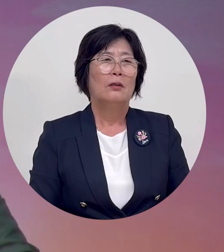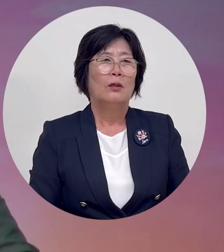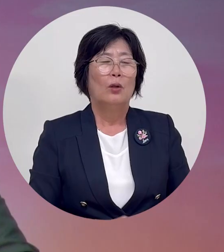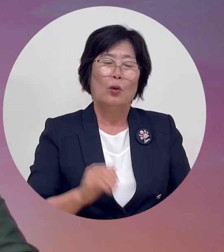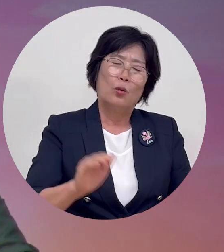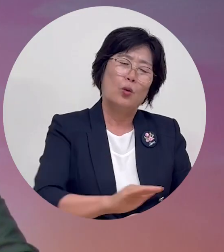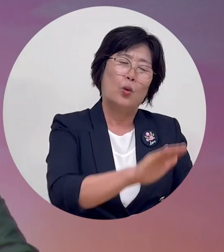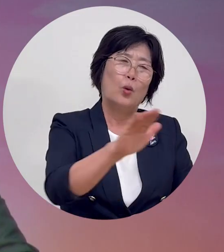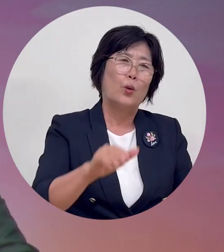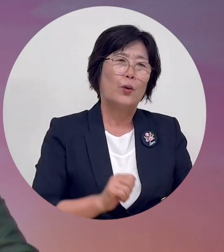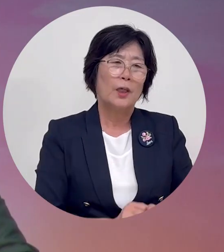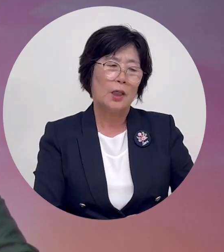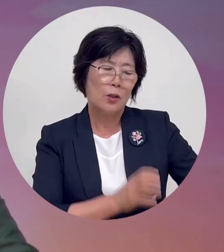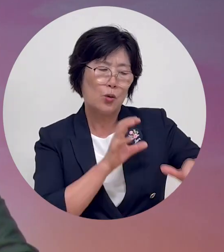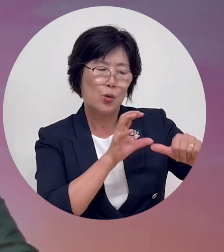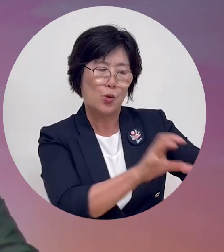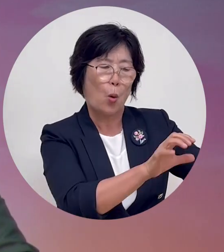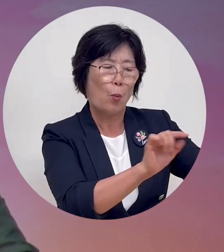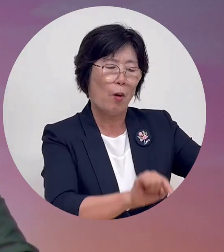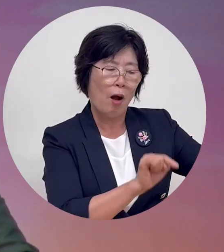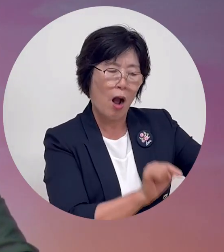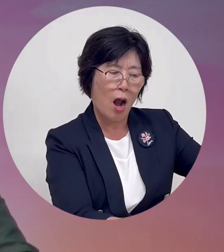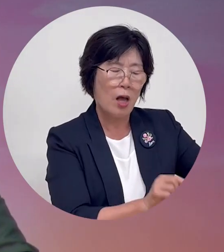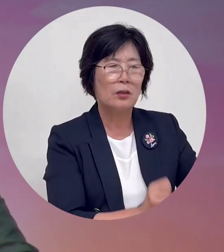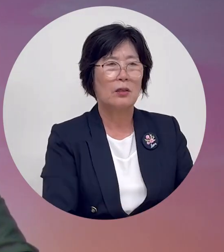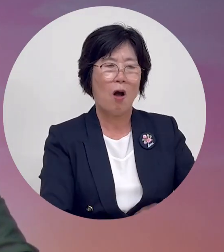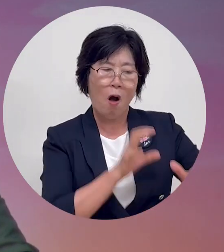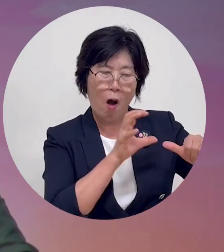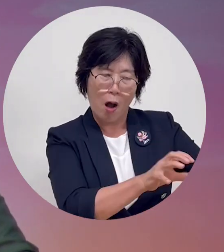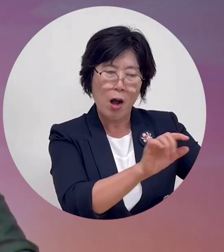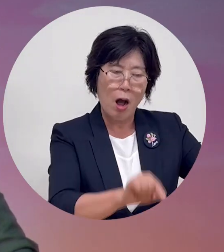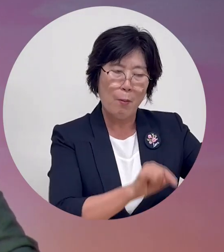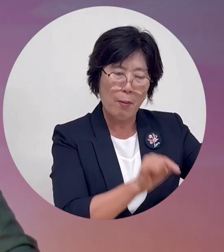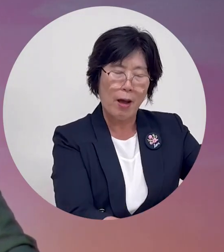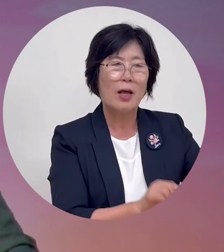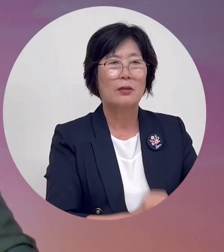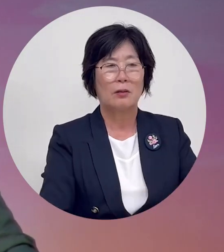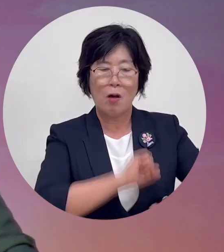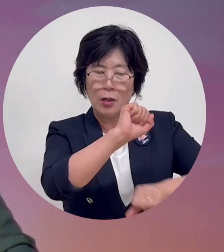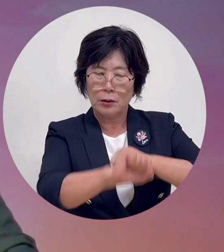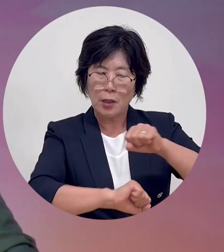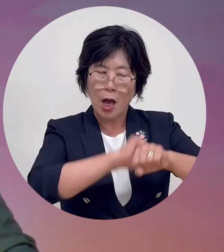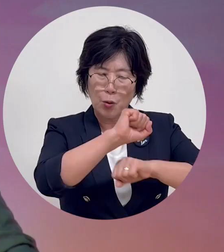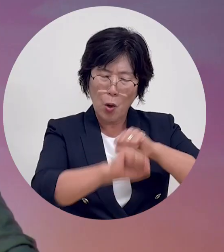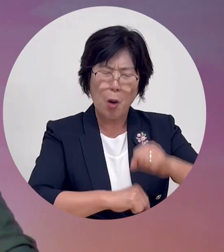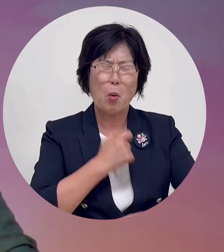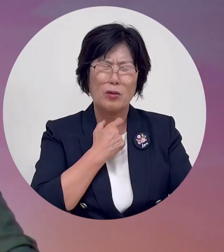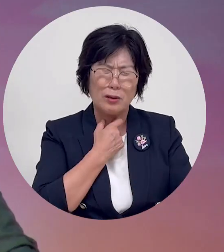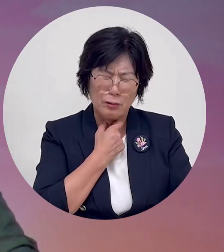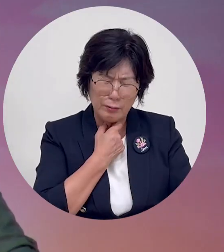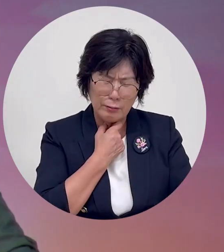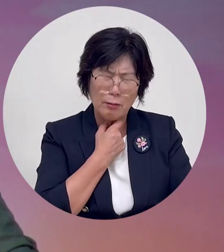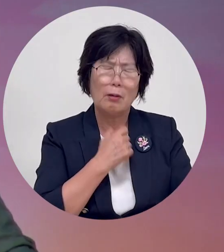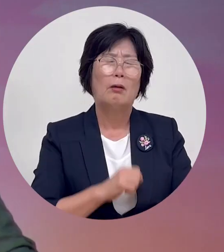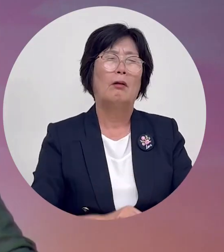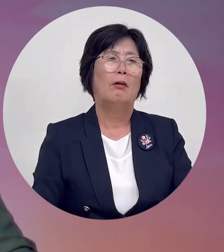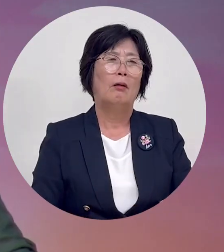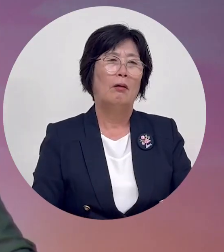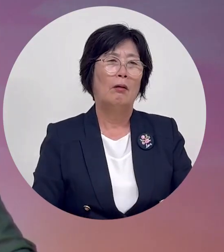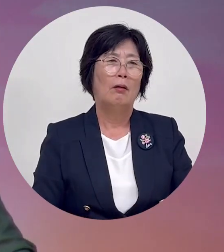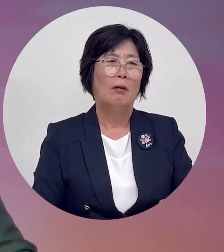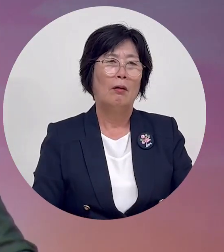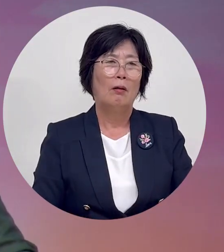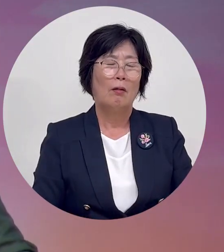우리는 속박에서 억압에서 자유하고 싶어요? 똑같은